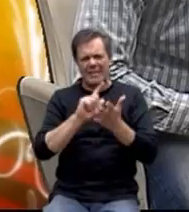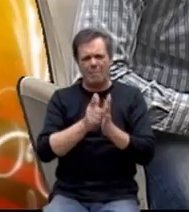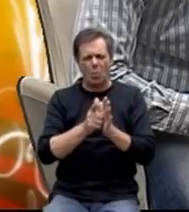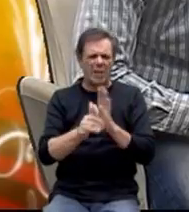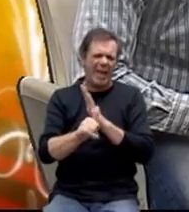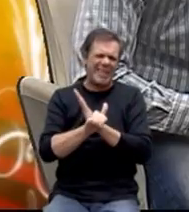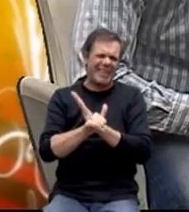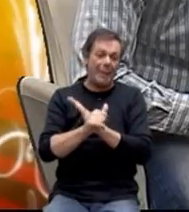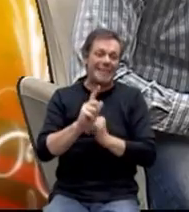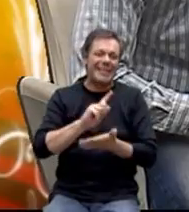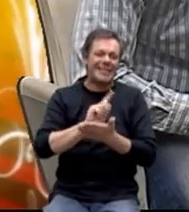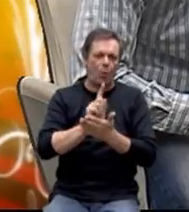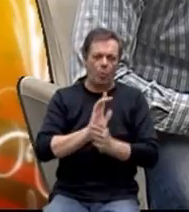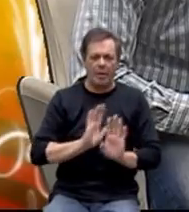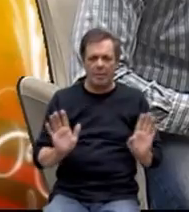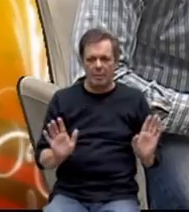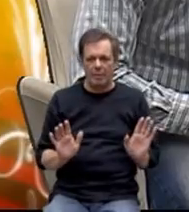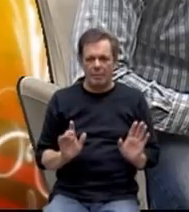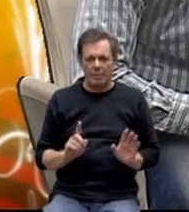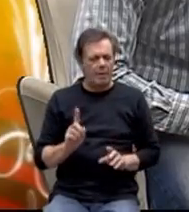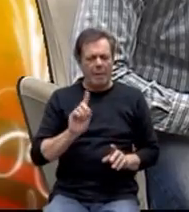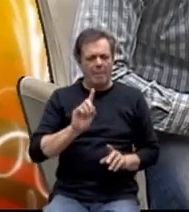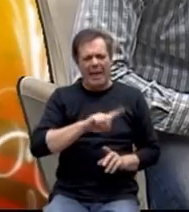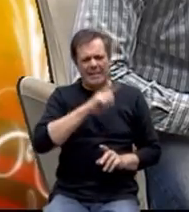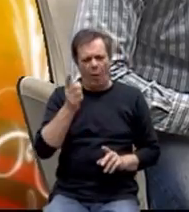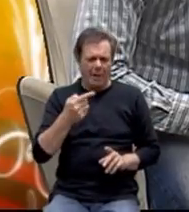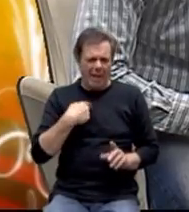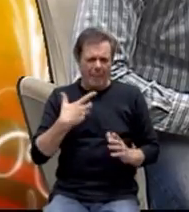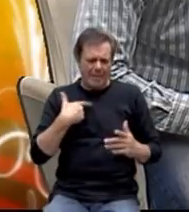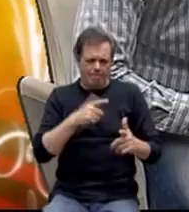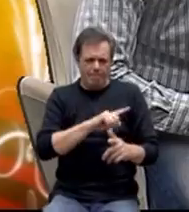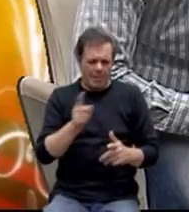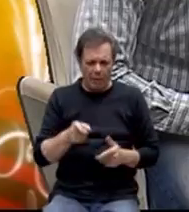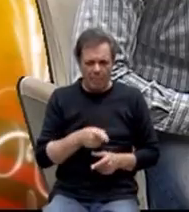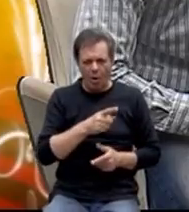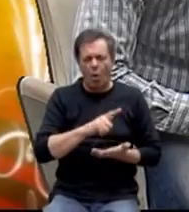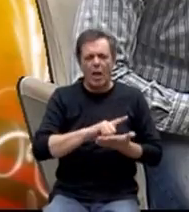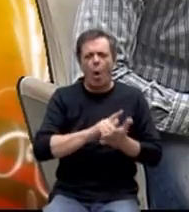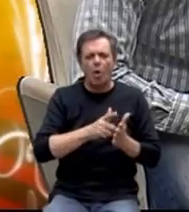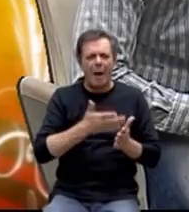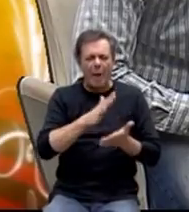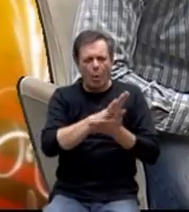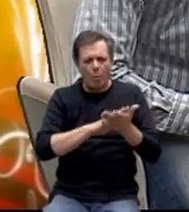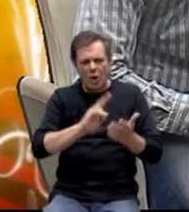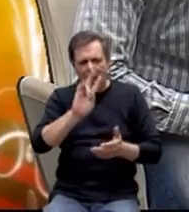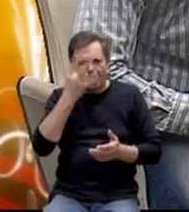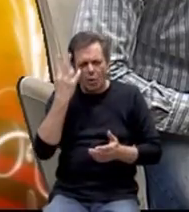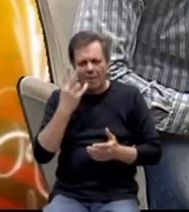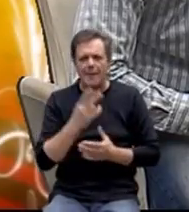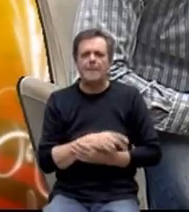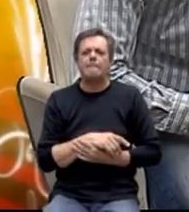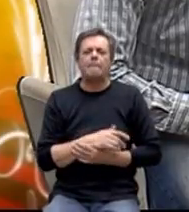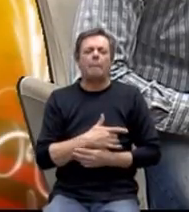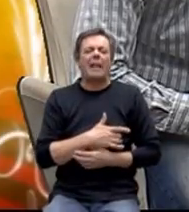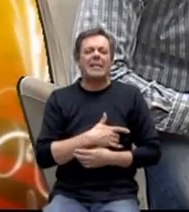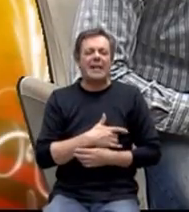i 11 sekundi. I vi ste? Tako je. Ne cijelo vrijeme. Mm-hmm. Znači, on je odmah nakon početka poziva njemu